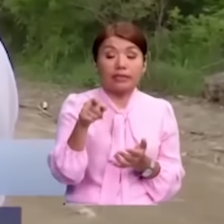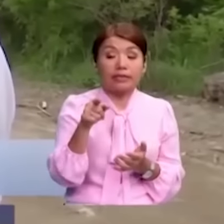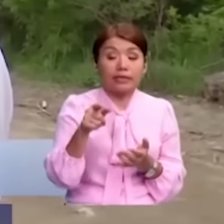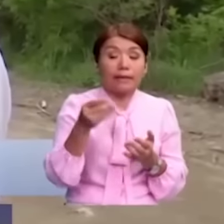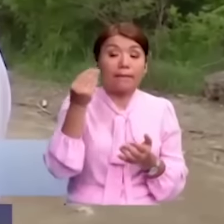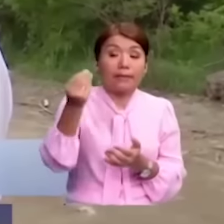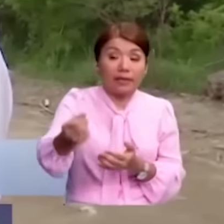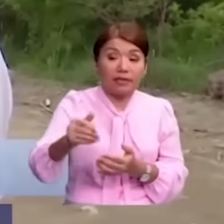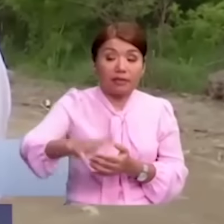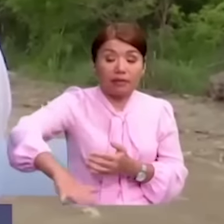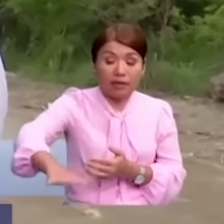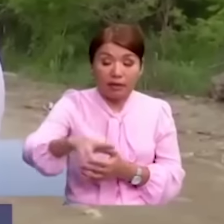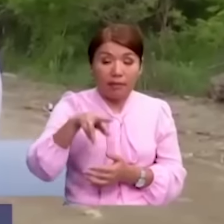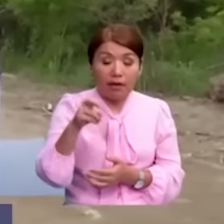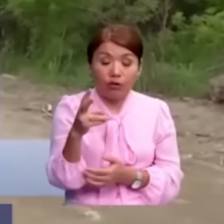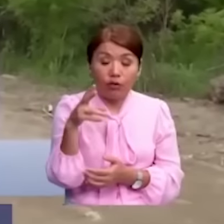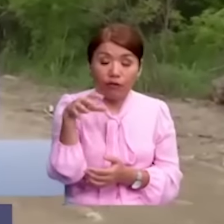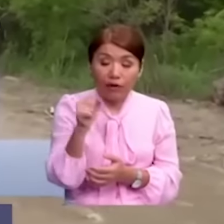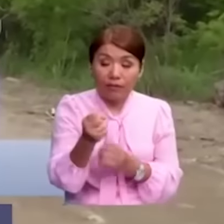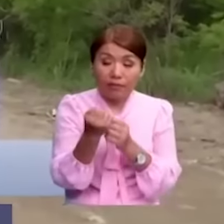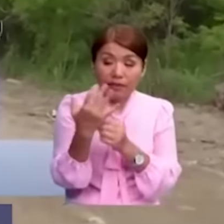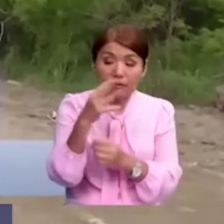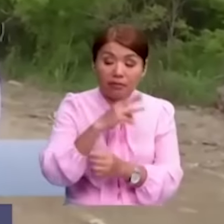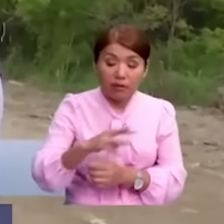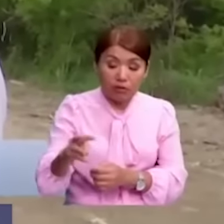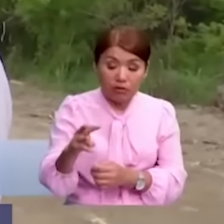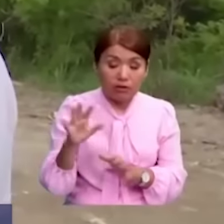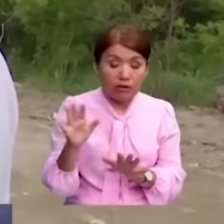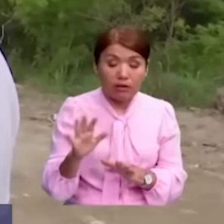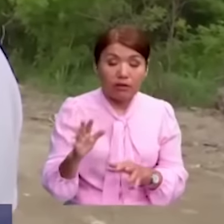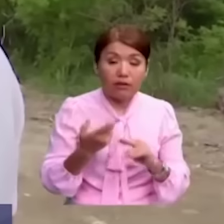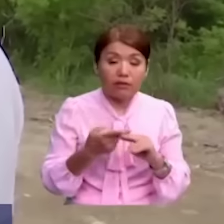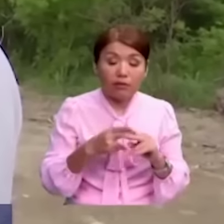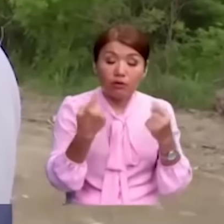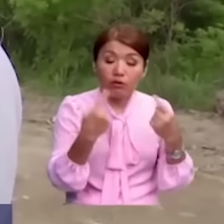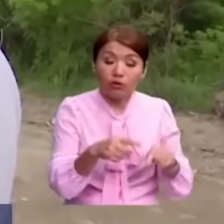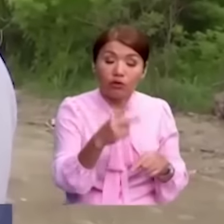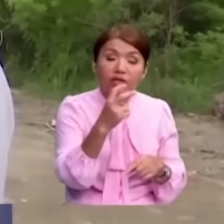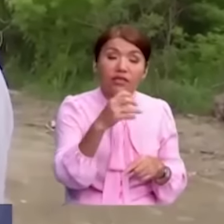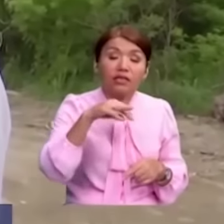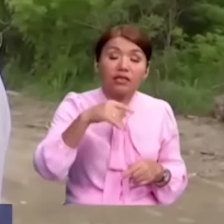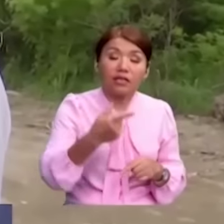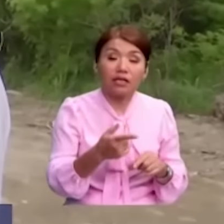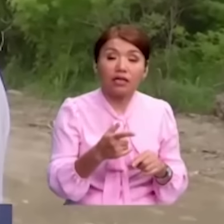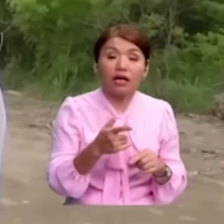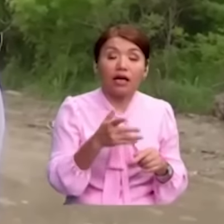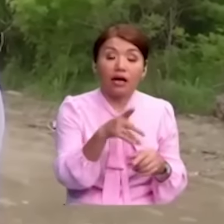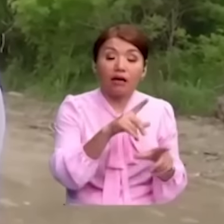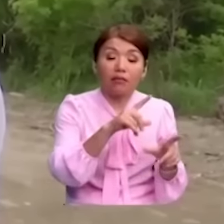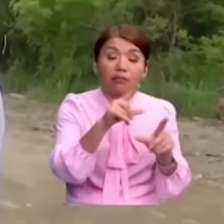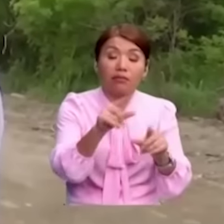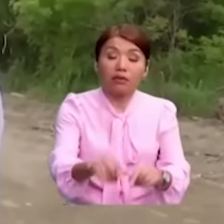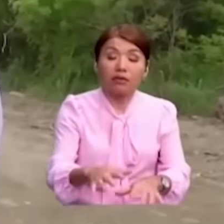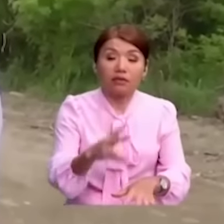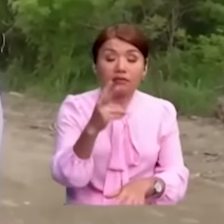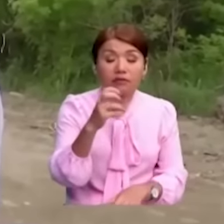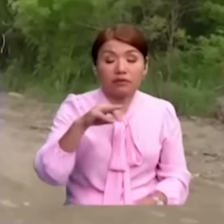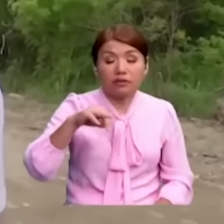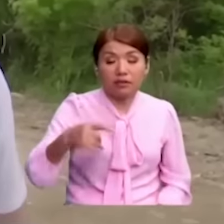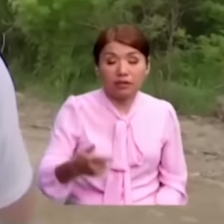где не там где 15-минутная зона, а в другую 200 тенге, заезд 200